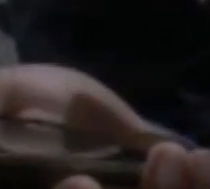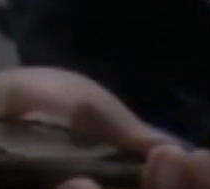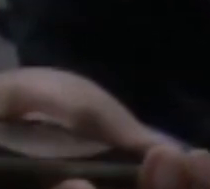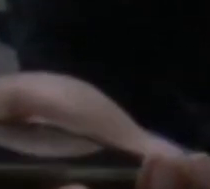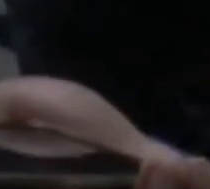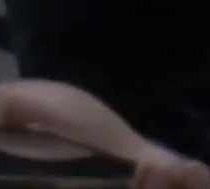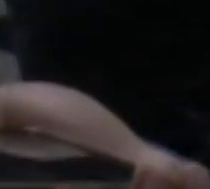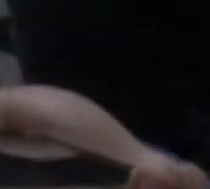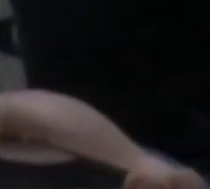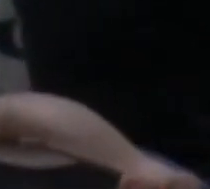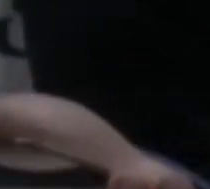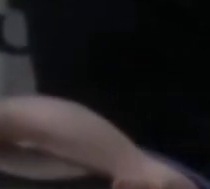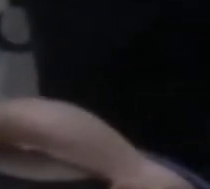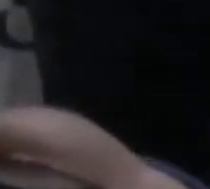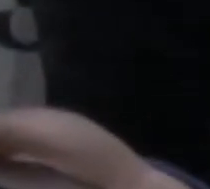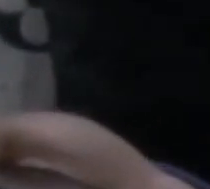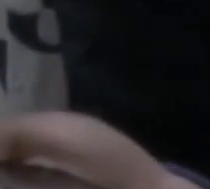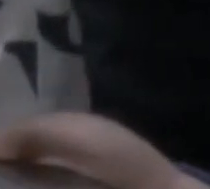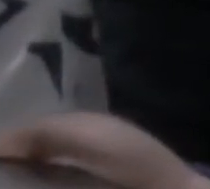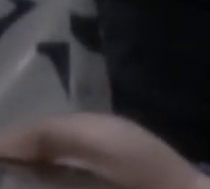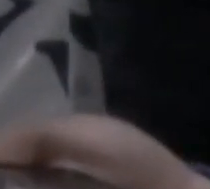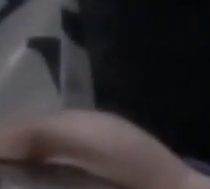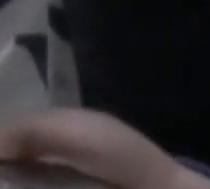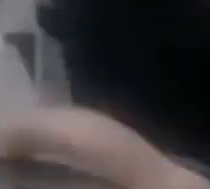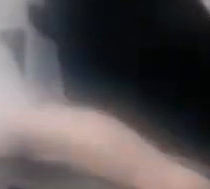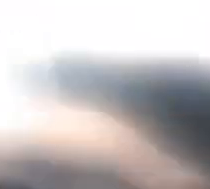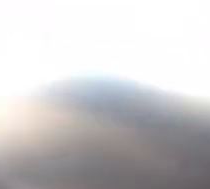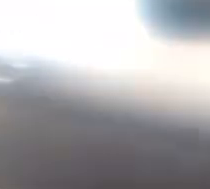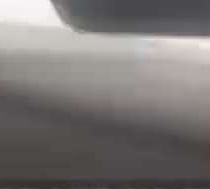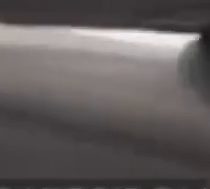aplikasinya hidup lagi gitu ya? Iya, ya pasti seperti itu. Harapan kita semua.